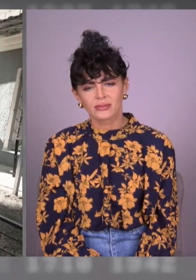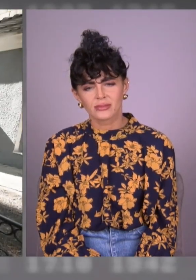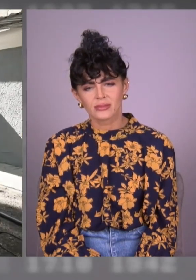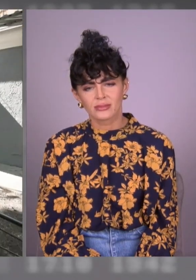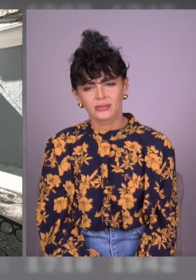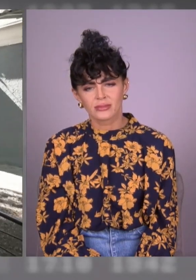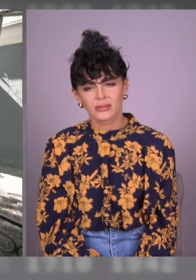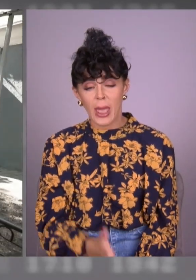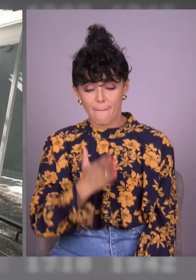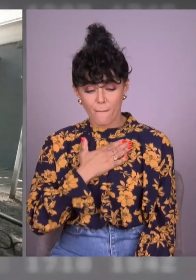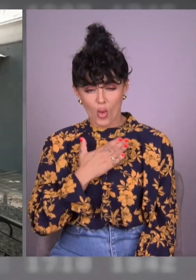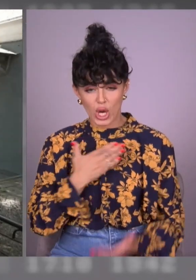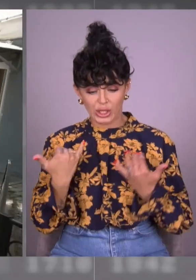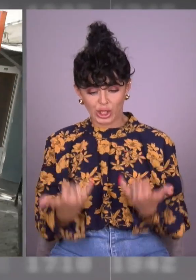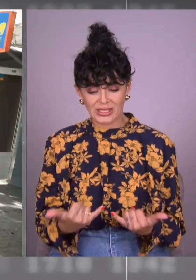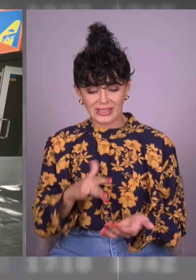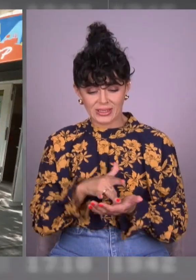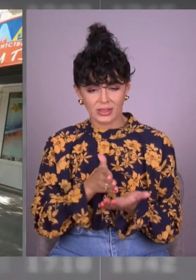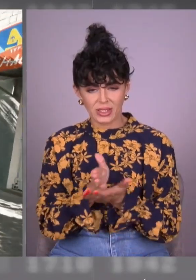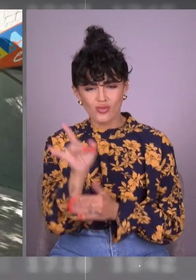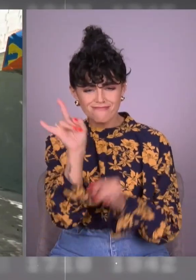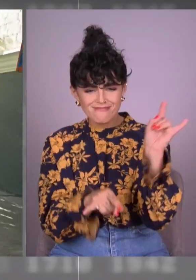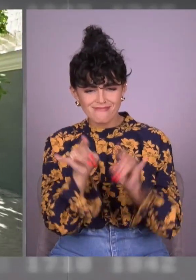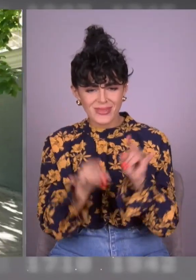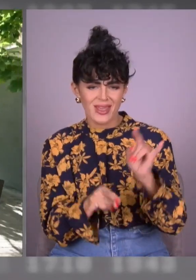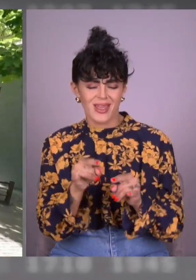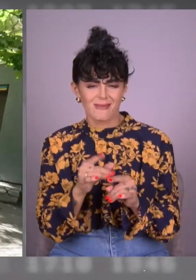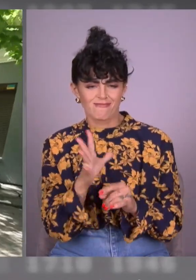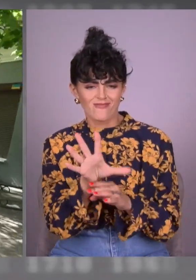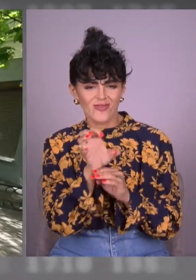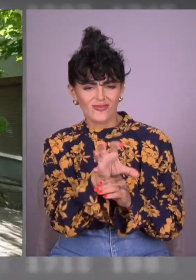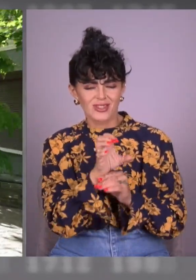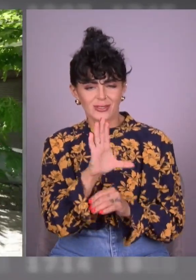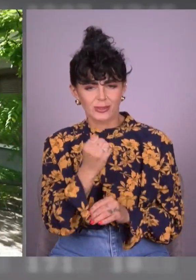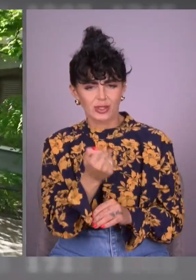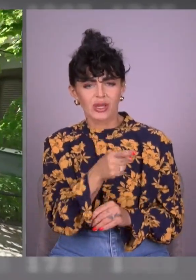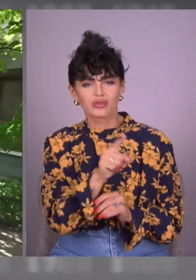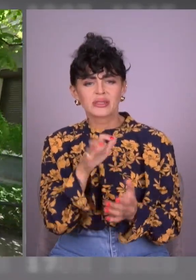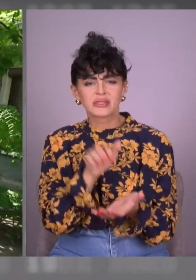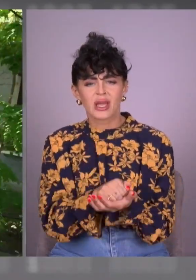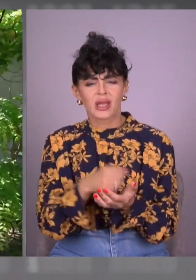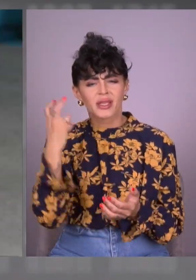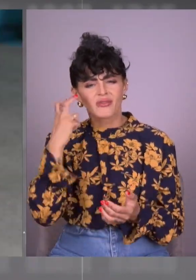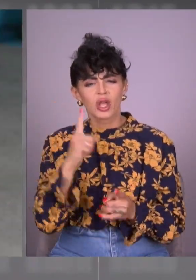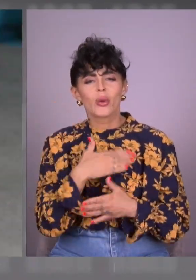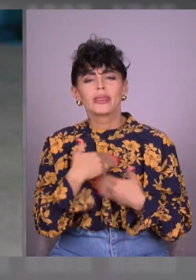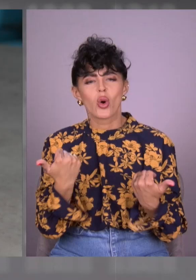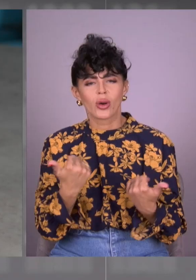І моя задача зараз умовити Сашка сфоткати. Але ж ви пам'ятаєте, що він сказав мені, що він в Києві, настільки він не хоче.